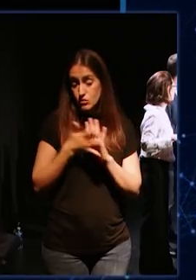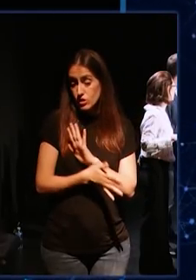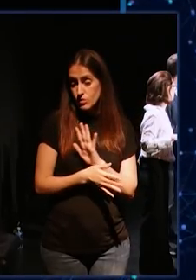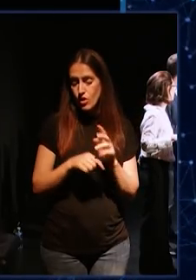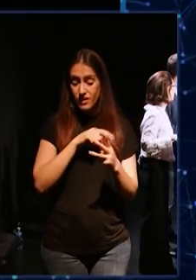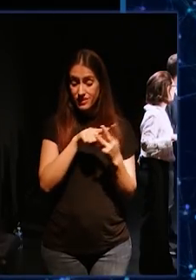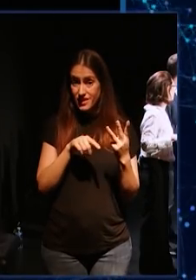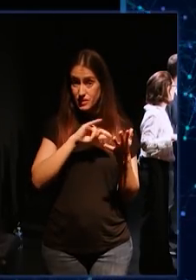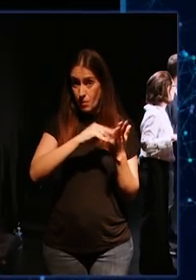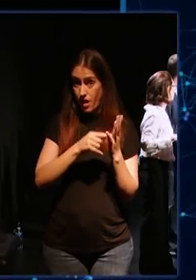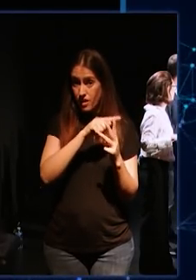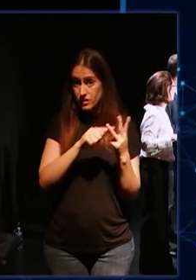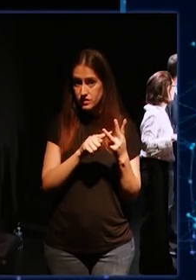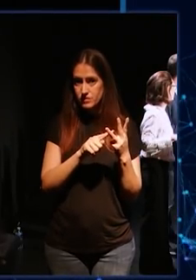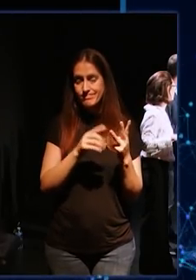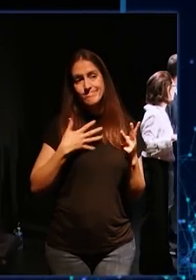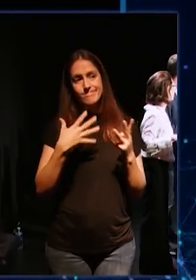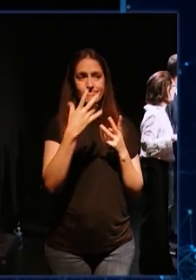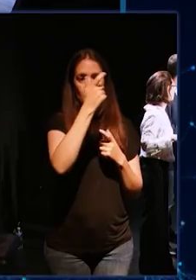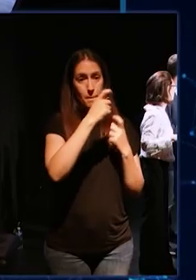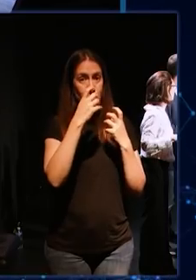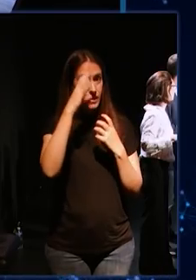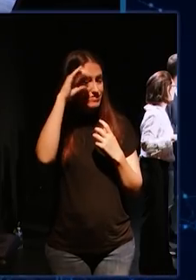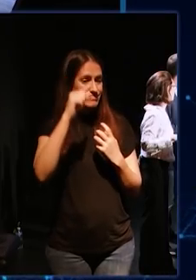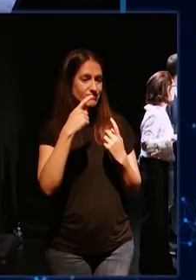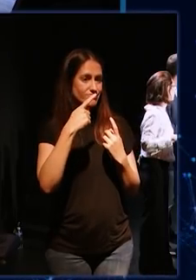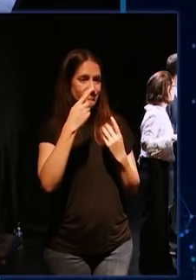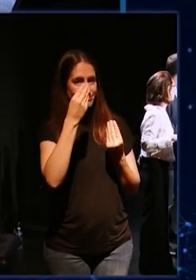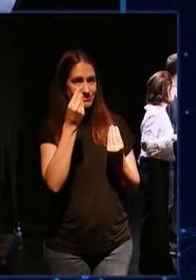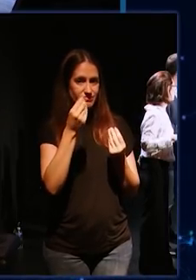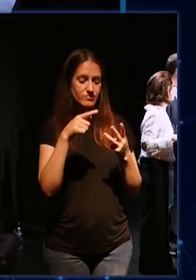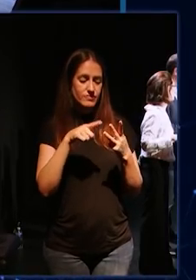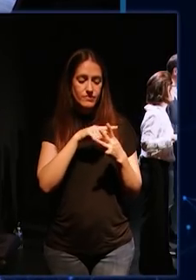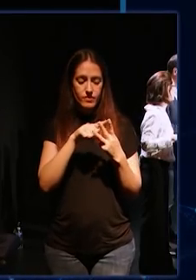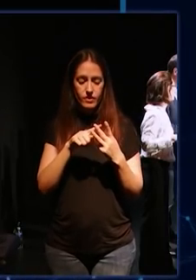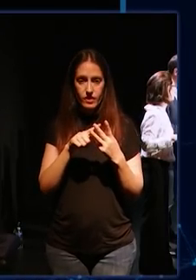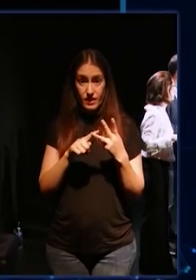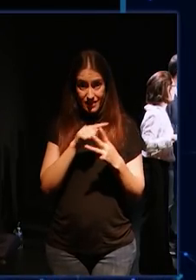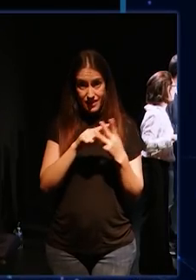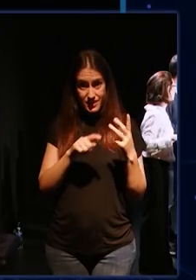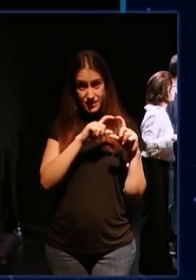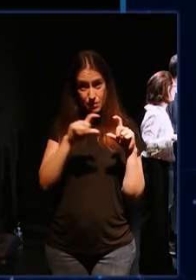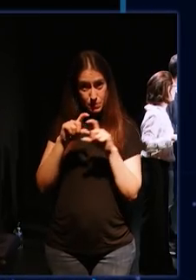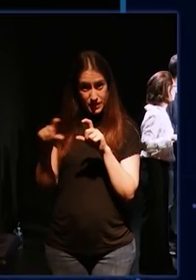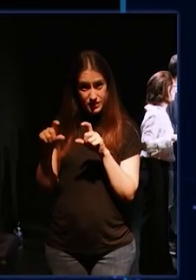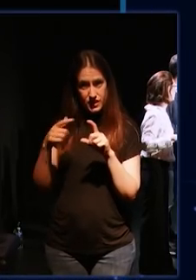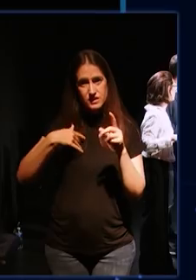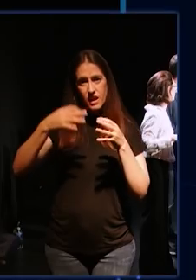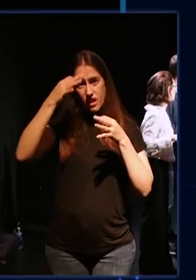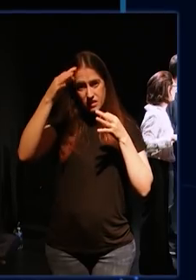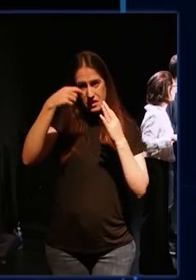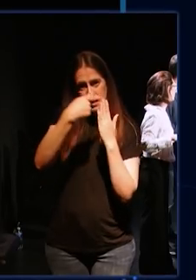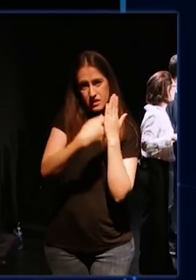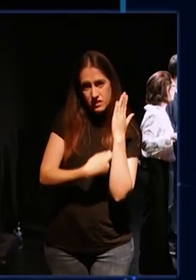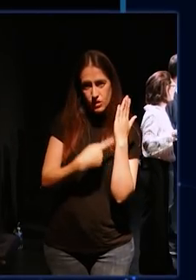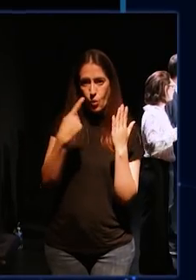Jordi. Sap greu, perquè la gent es pot emportar una... Senyor Oliver, els tres plans d'empresa, de les tres empreses actualment municipalitzades, estaven detallades en una sola